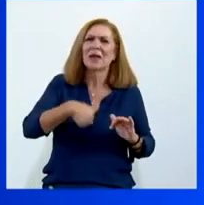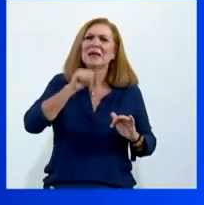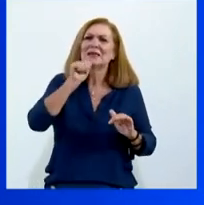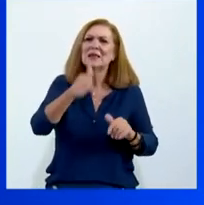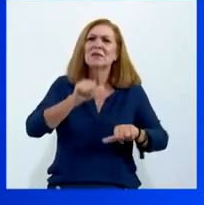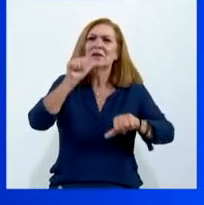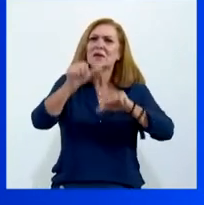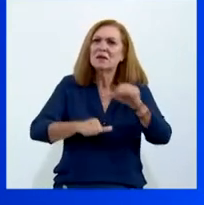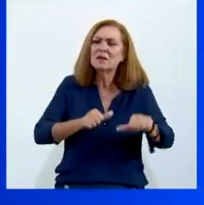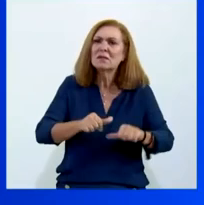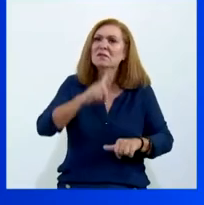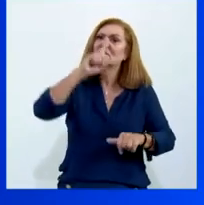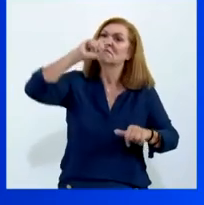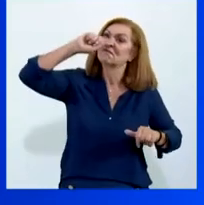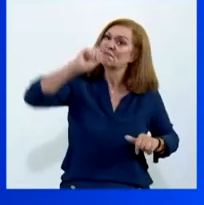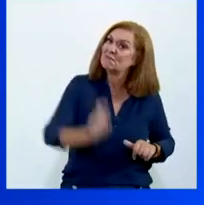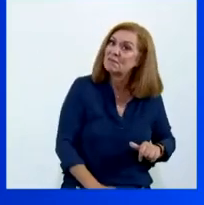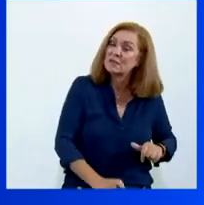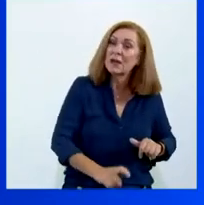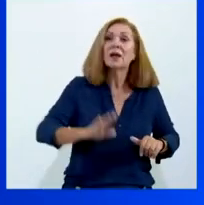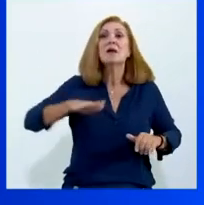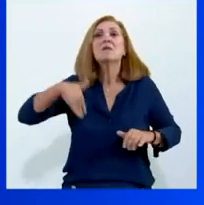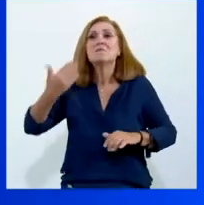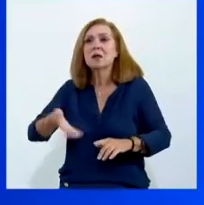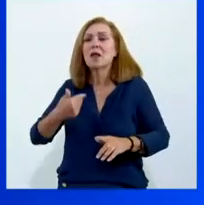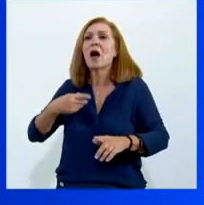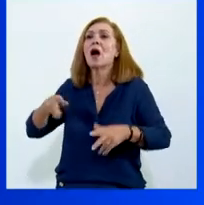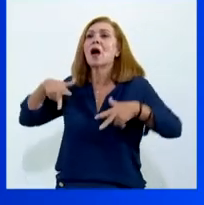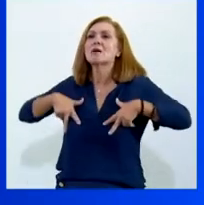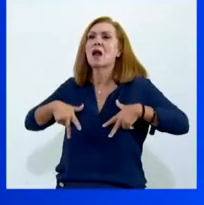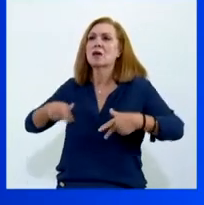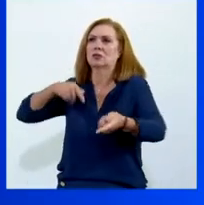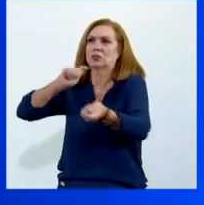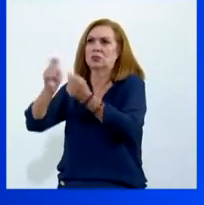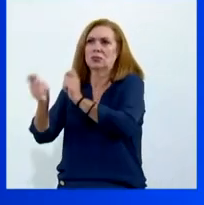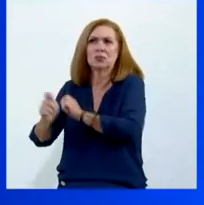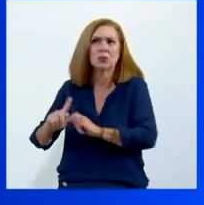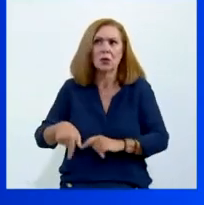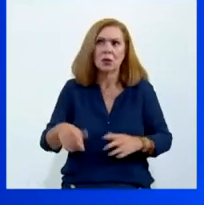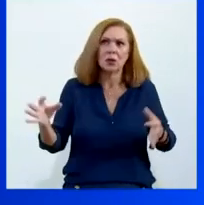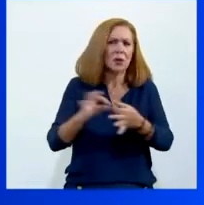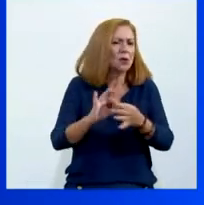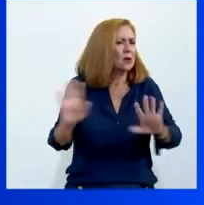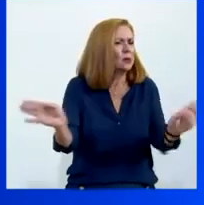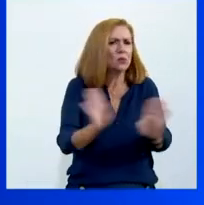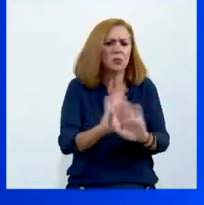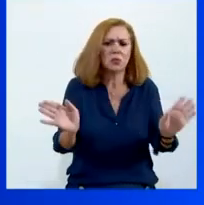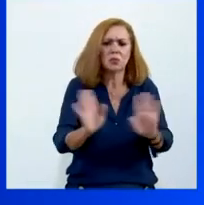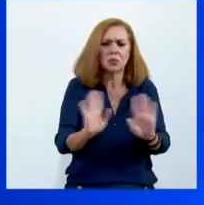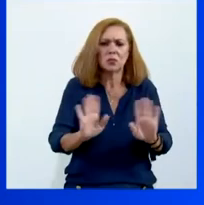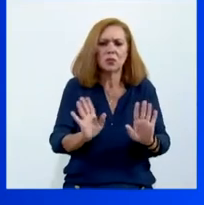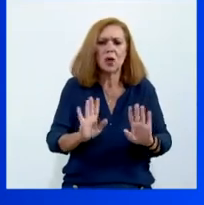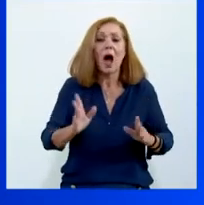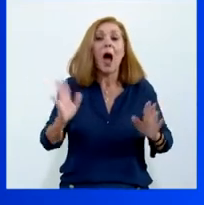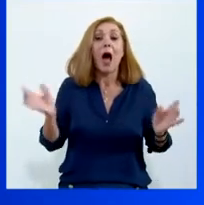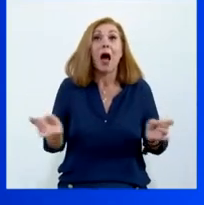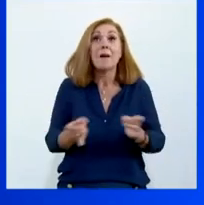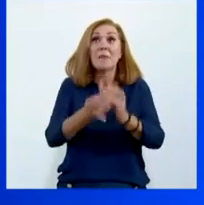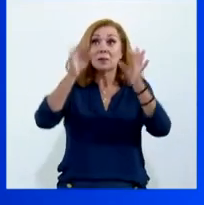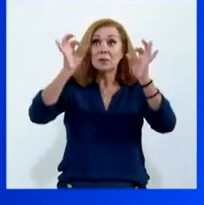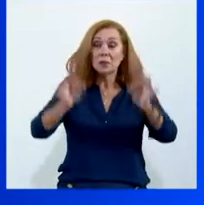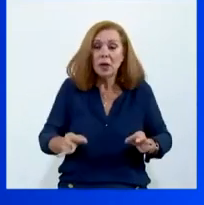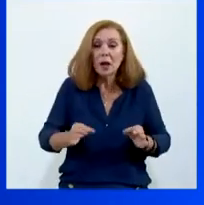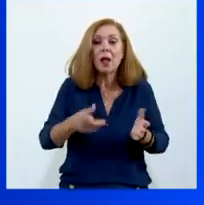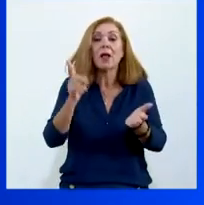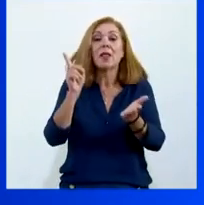είναι προϋπόθεση για τις μεγάλες αλλαγές τις οποίες σχεδιάζουμε στη διάρθρωση του κράτους. Γιατί δεν ισχύει αυτό. Αν ίσχυε, τότε θα έπρεπε να μεταθέσω τις